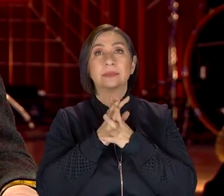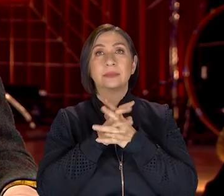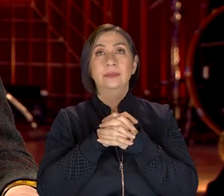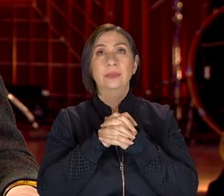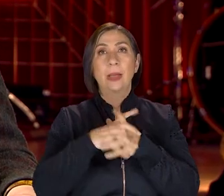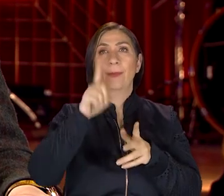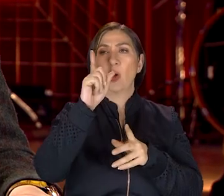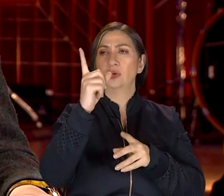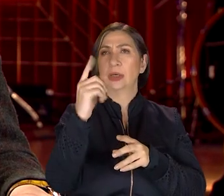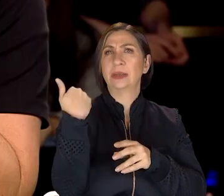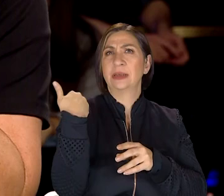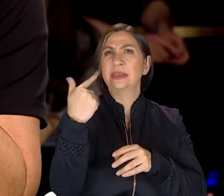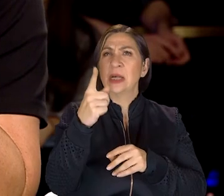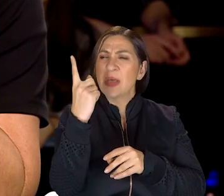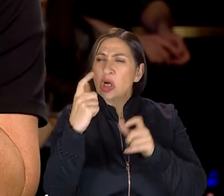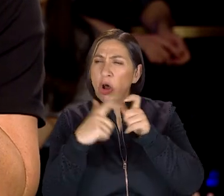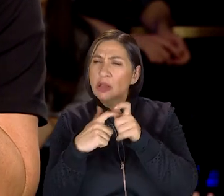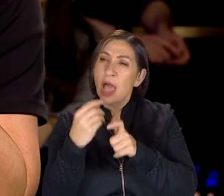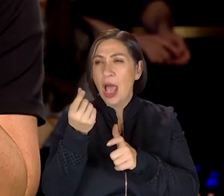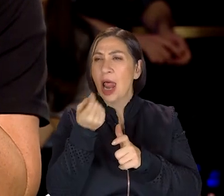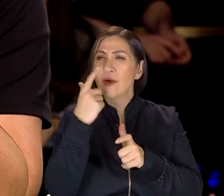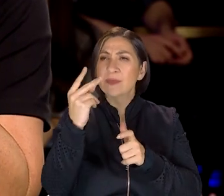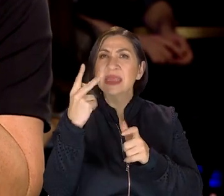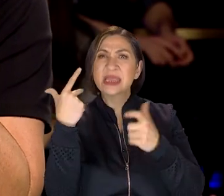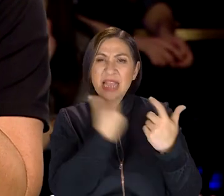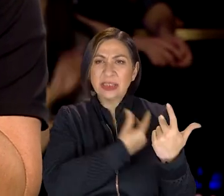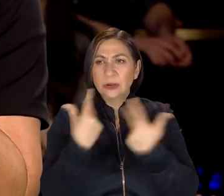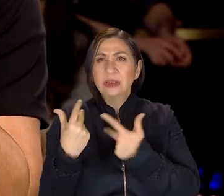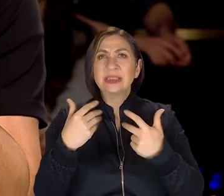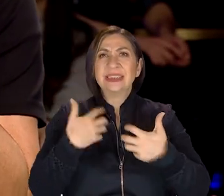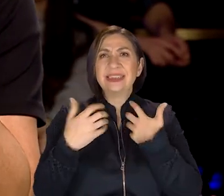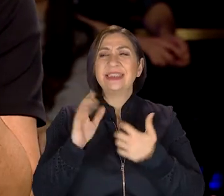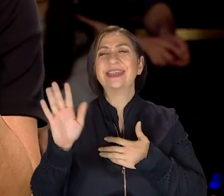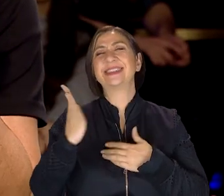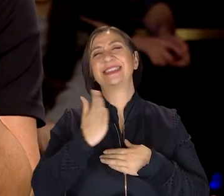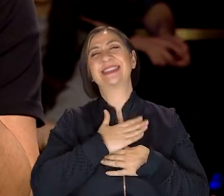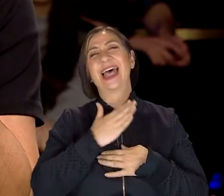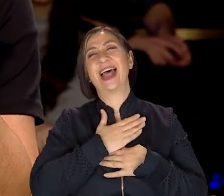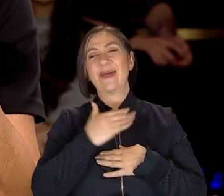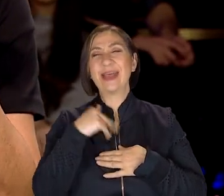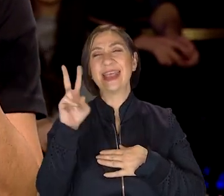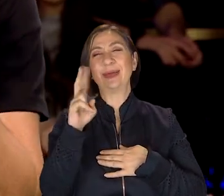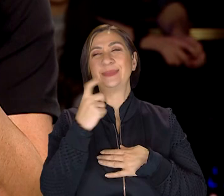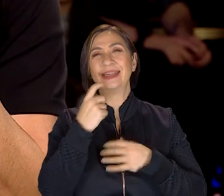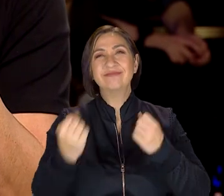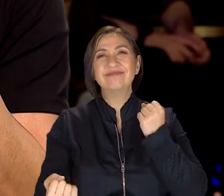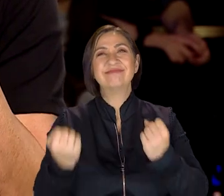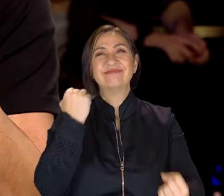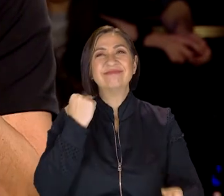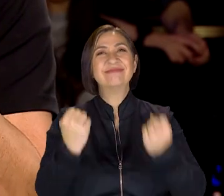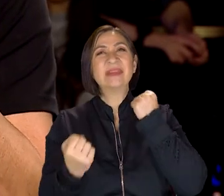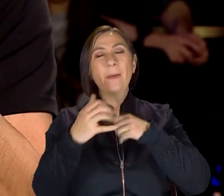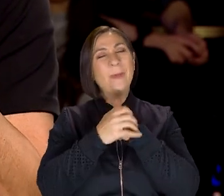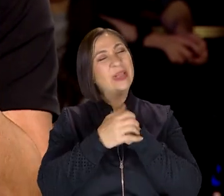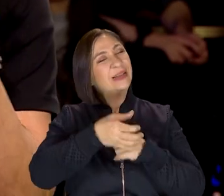gün bir hocanın teki, abi sana dedi bir growth falan bir de testo koyalım falan. Dedim hocam ben dedim 20 seneden beri